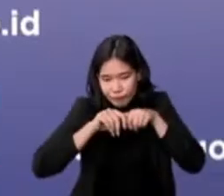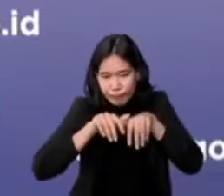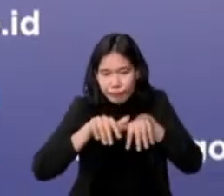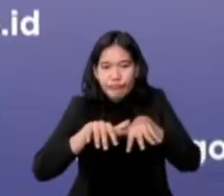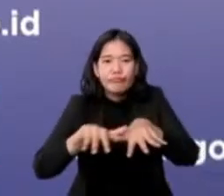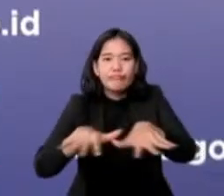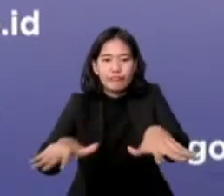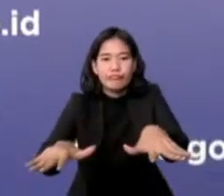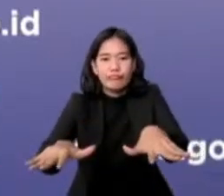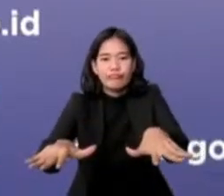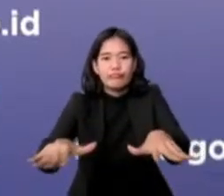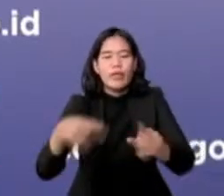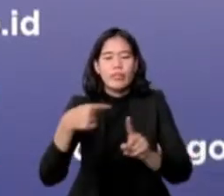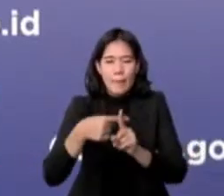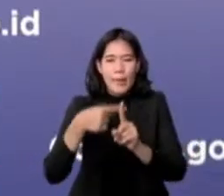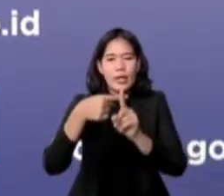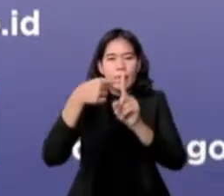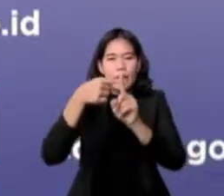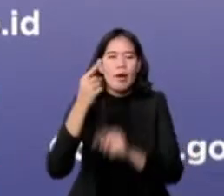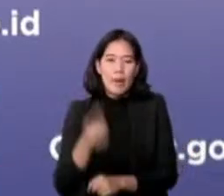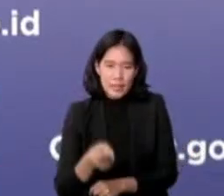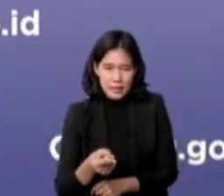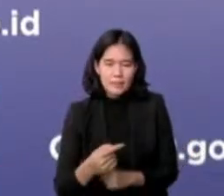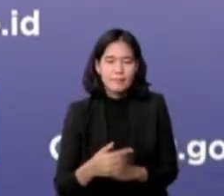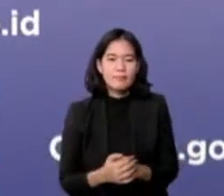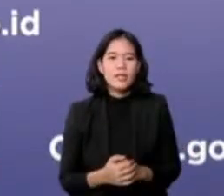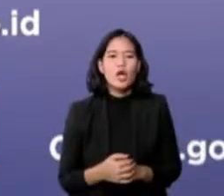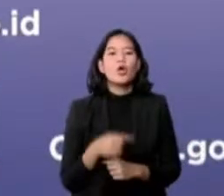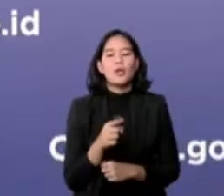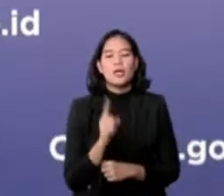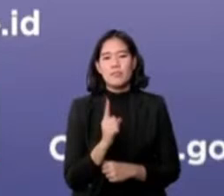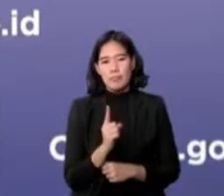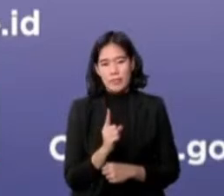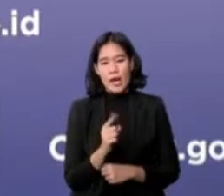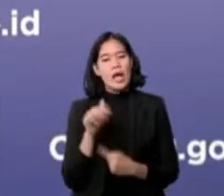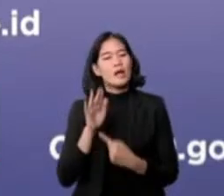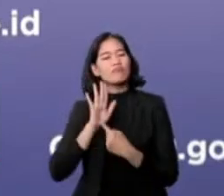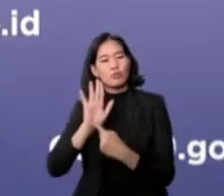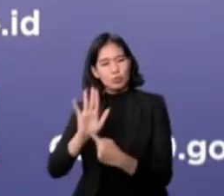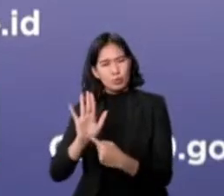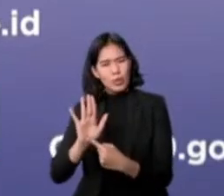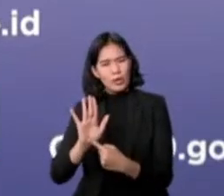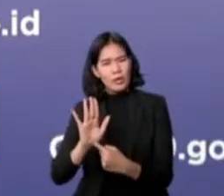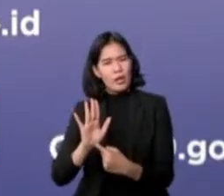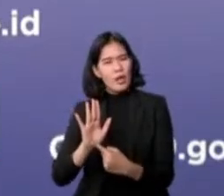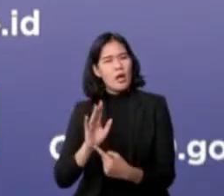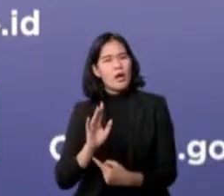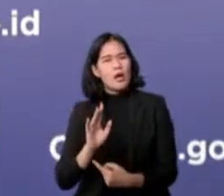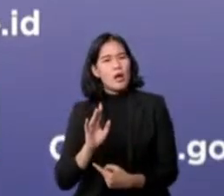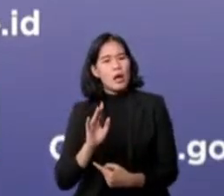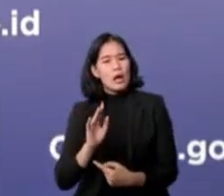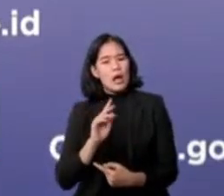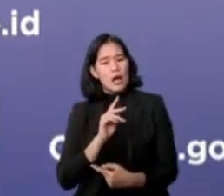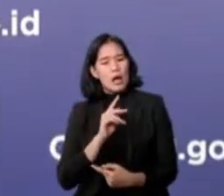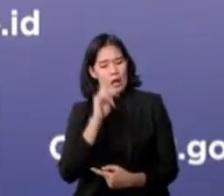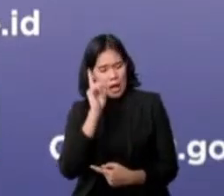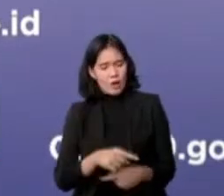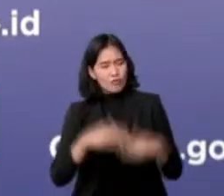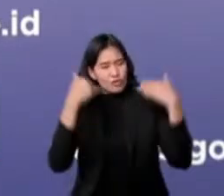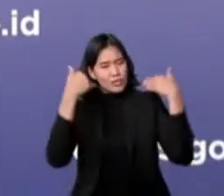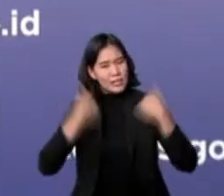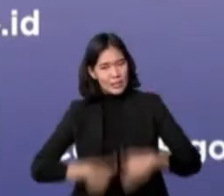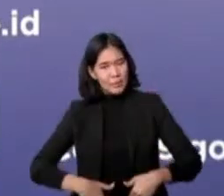bergerak menjadi semakin banyak. Oleh karena itu, ini adalah indikasi bahwa memang